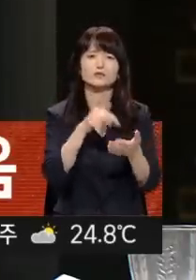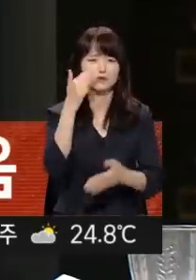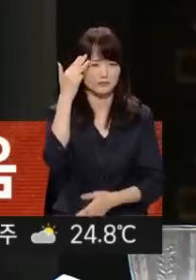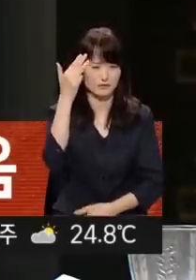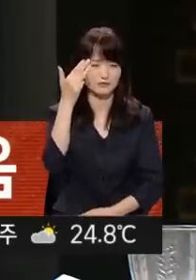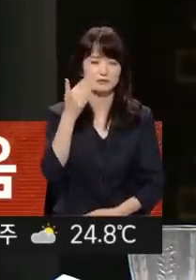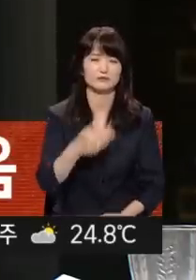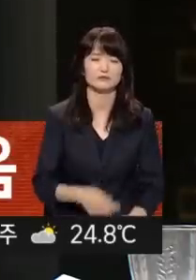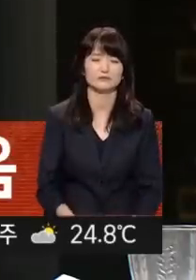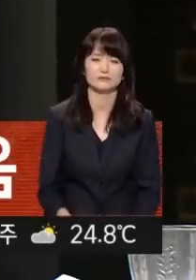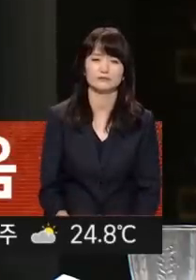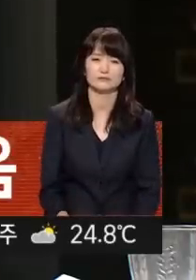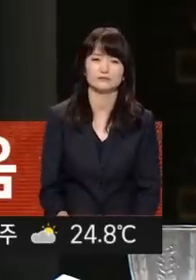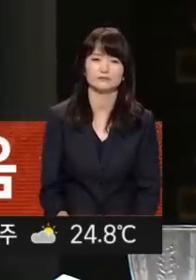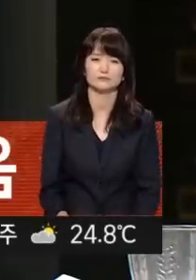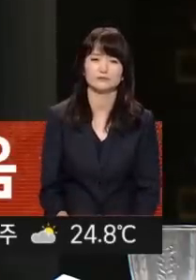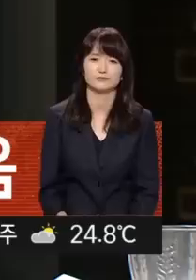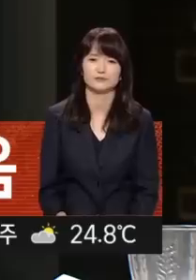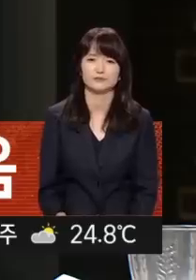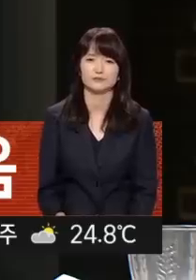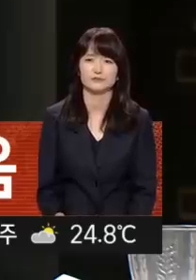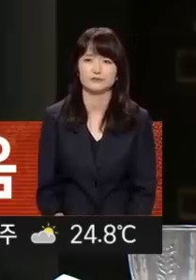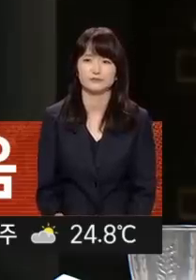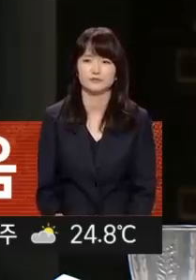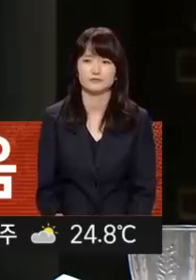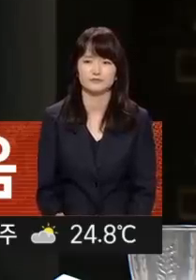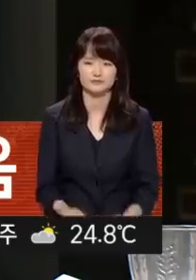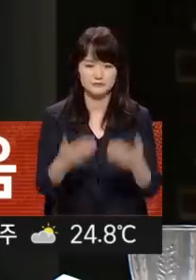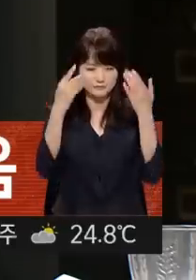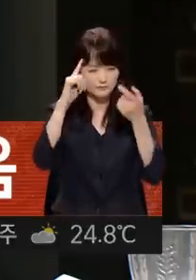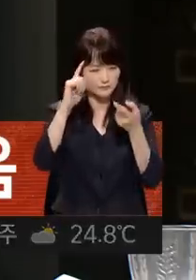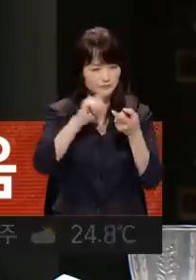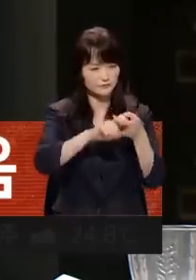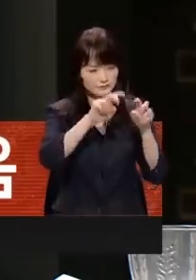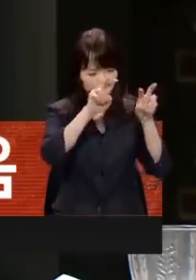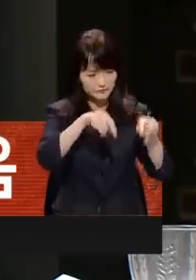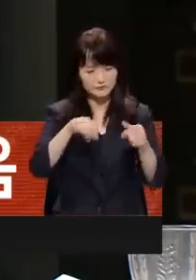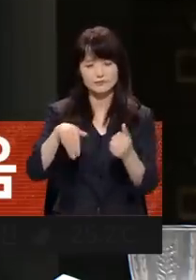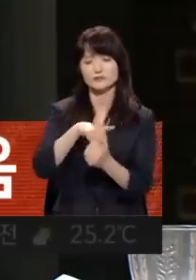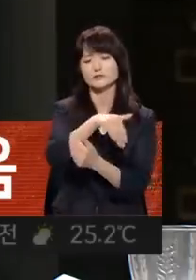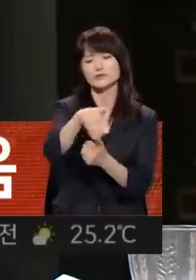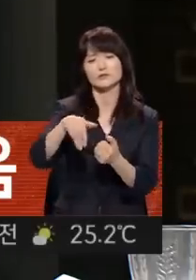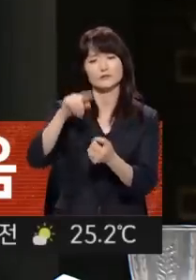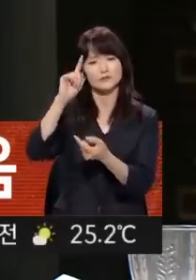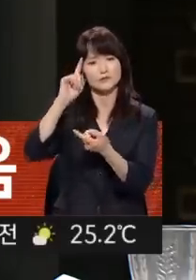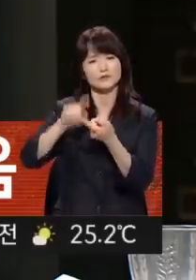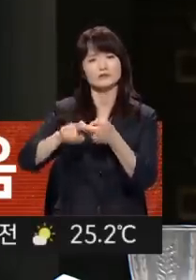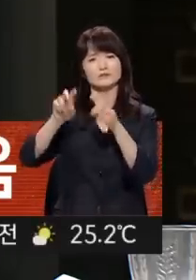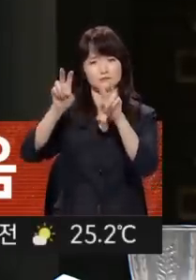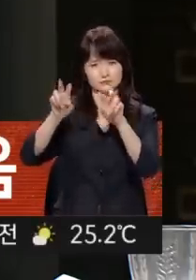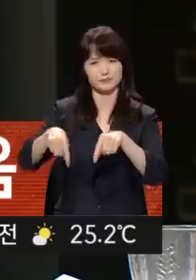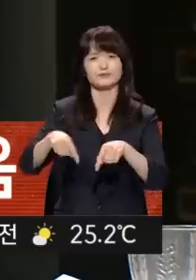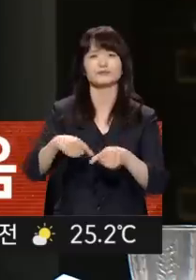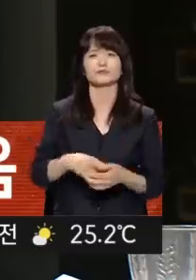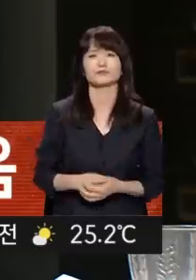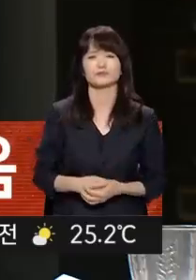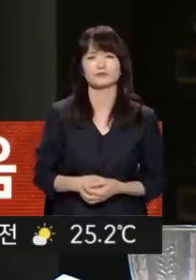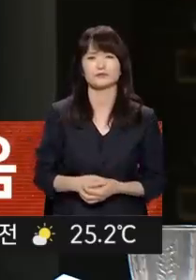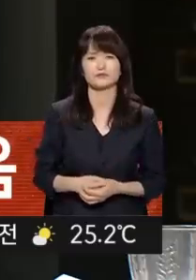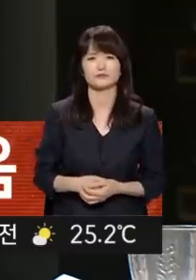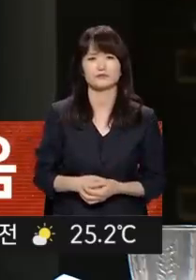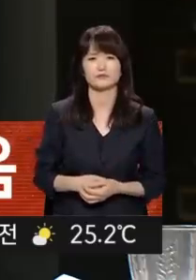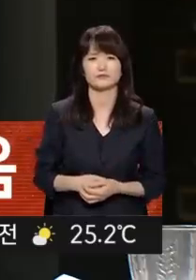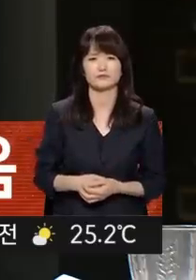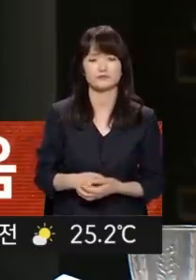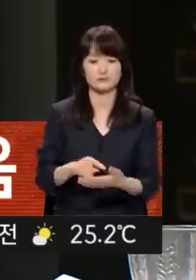양변호사님 일단 그러면 말이죠 학교에 무관심 또 주변에 무관심 어떻게 보면 이게 완전 범죄가 될